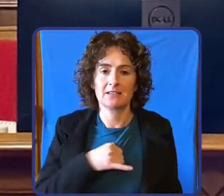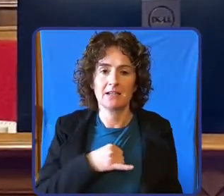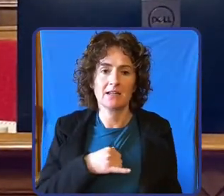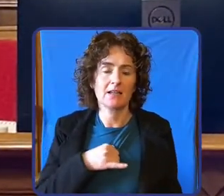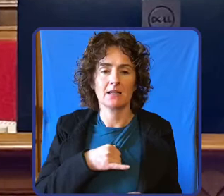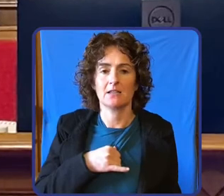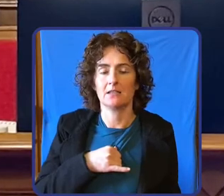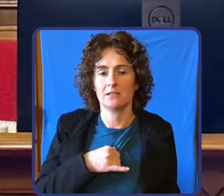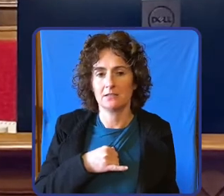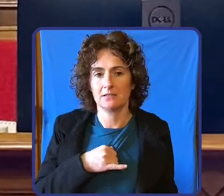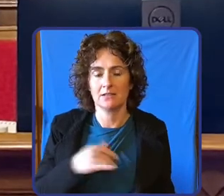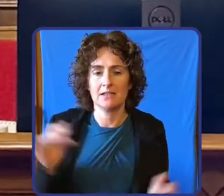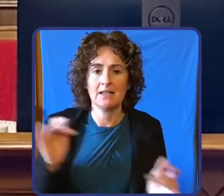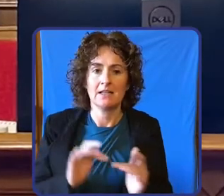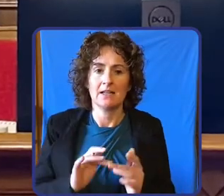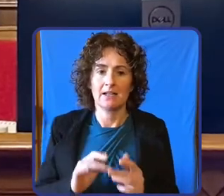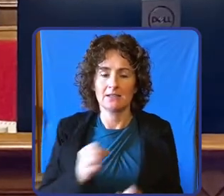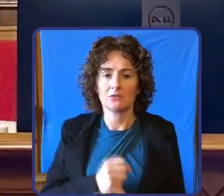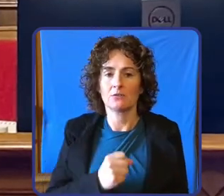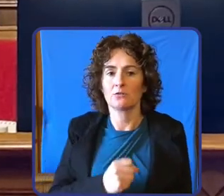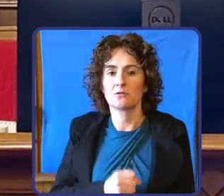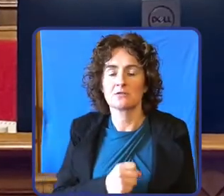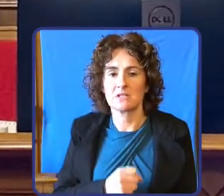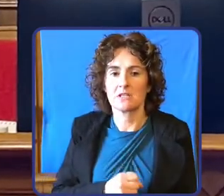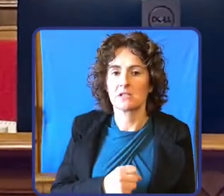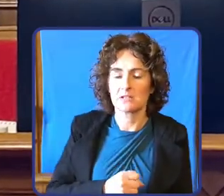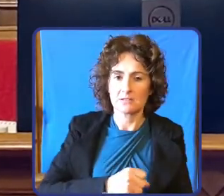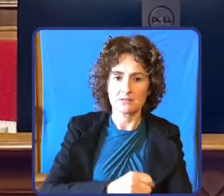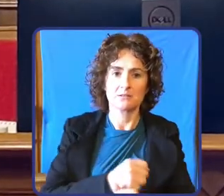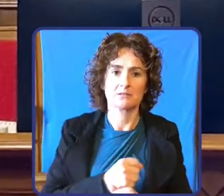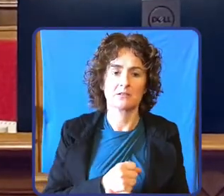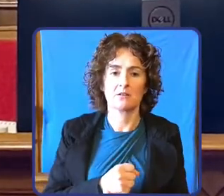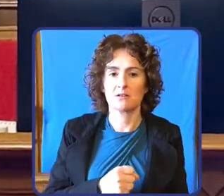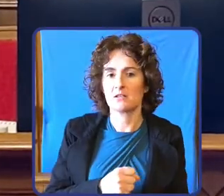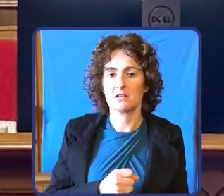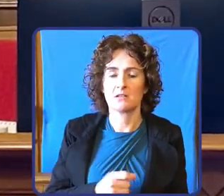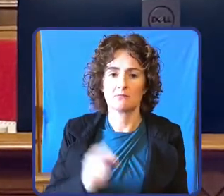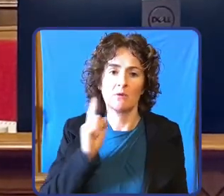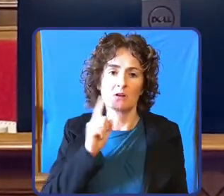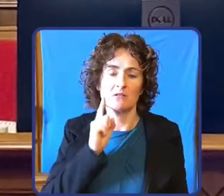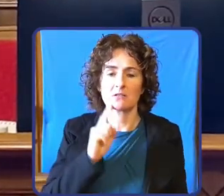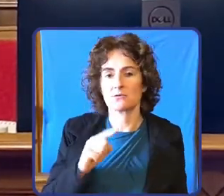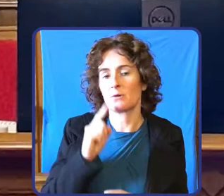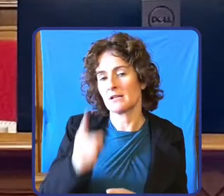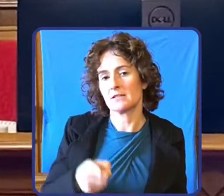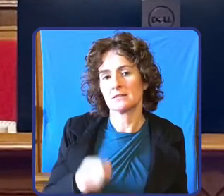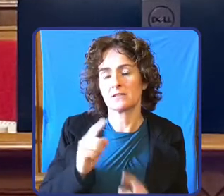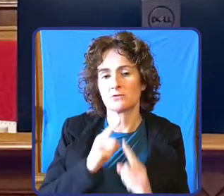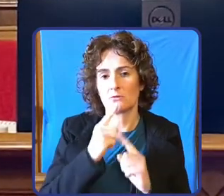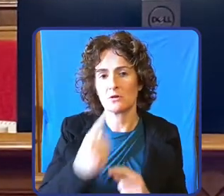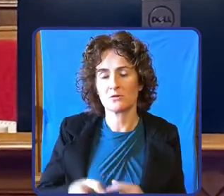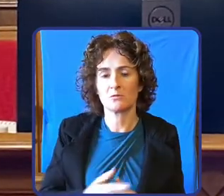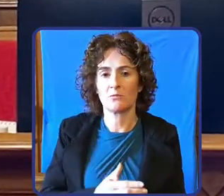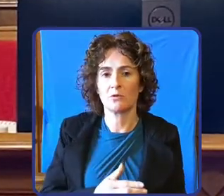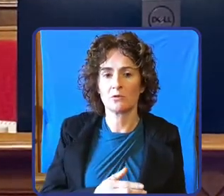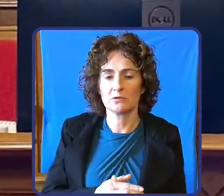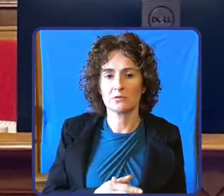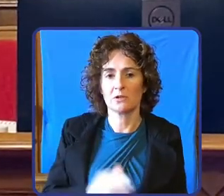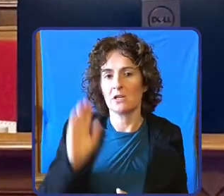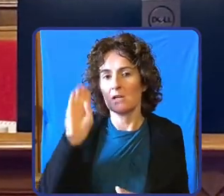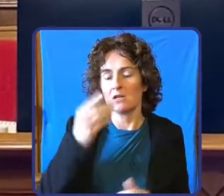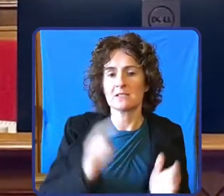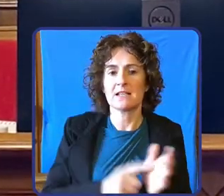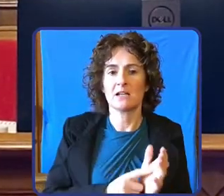konstruktív hozzászólásokat tesz. Az kicsit átlátszó természetesen, amikor valaki annak idején a emlékpont